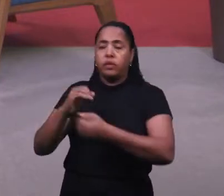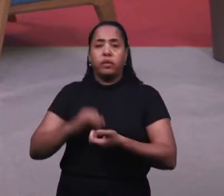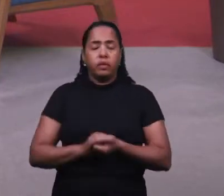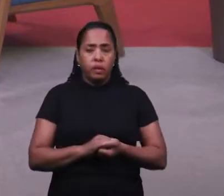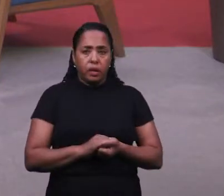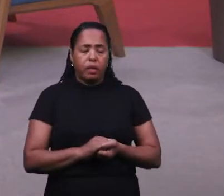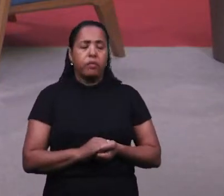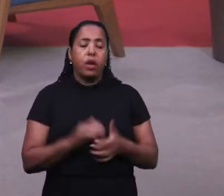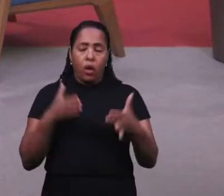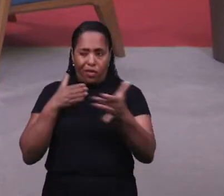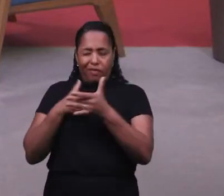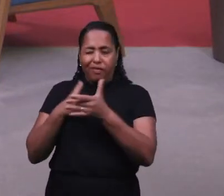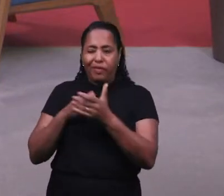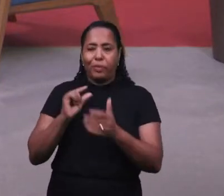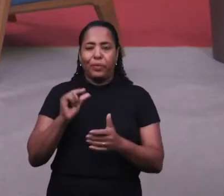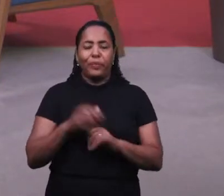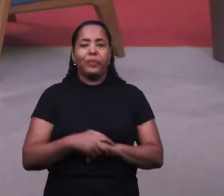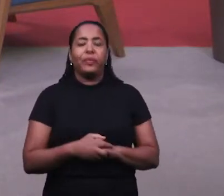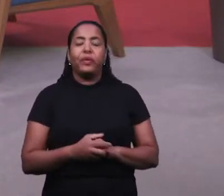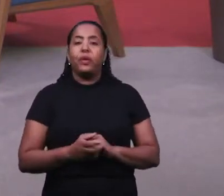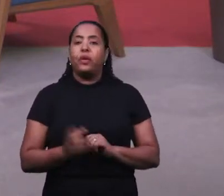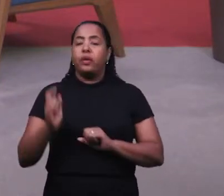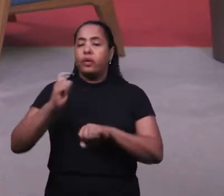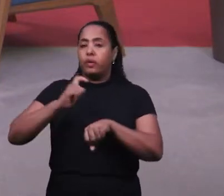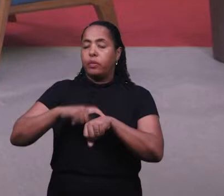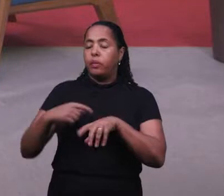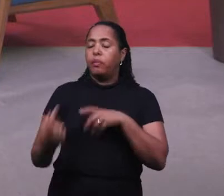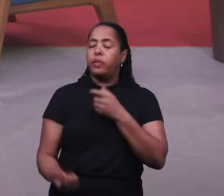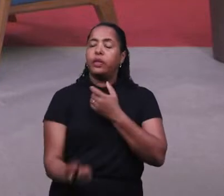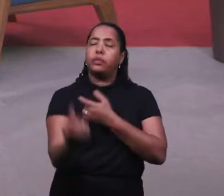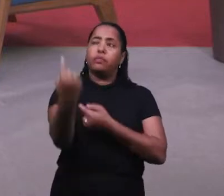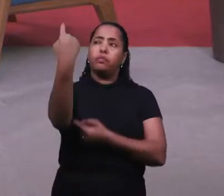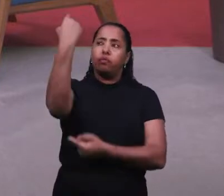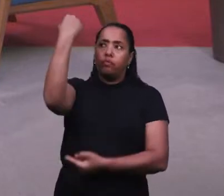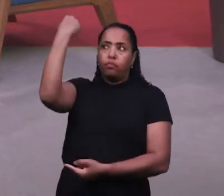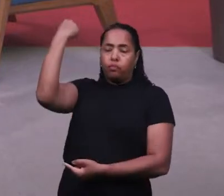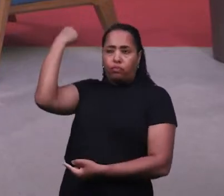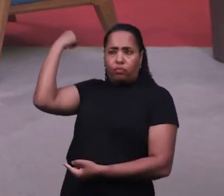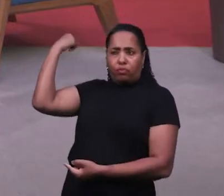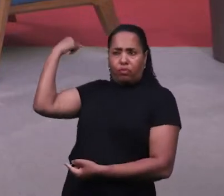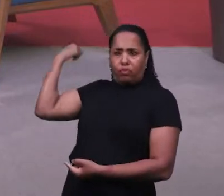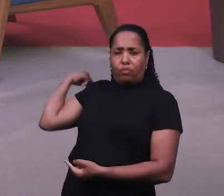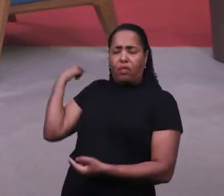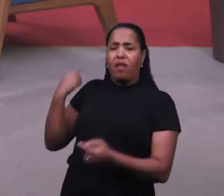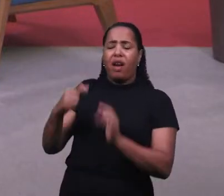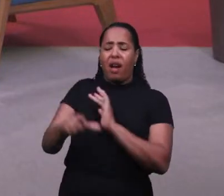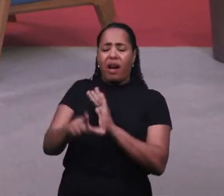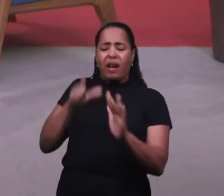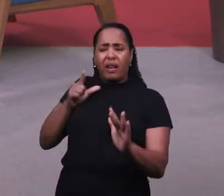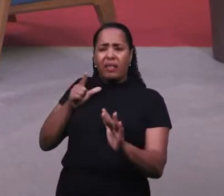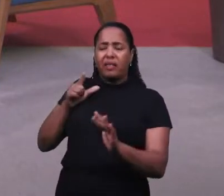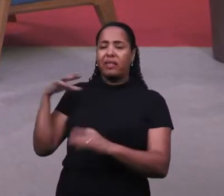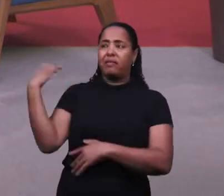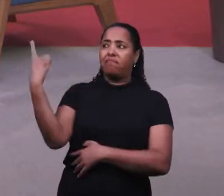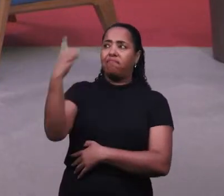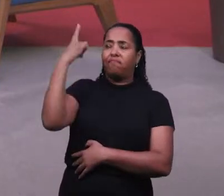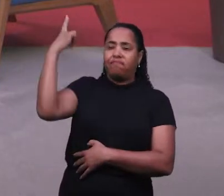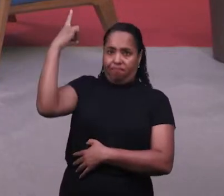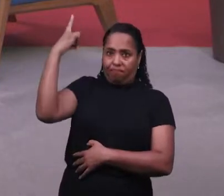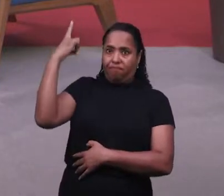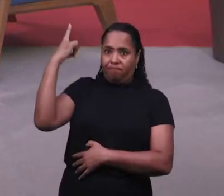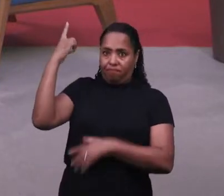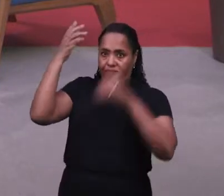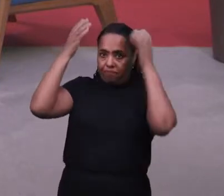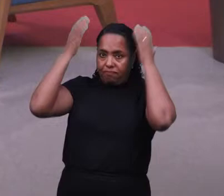royaume à Jérusalem, qui était prophète. Et pardonne-moi de t'interrompre, Josias, mais quand on revient au passé, bien